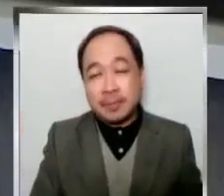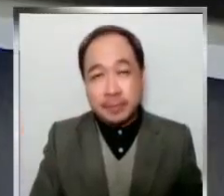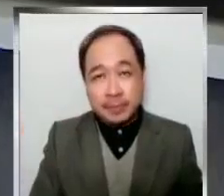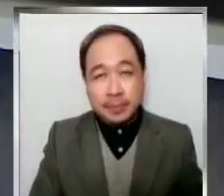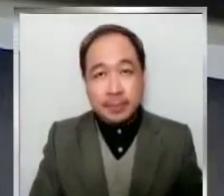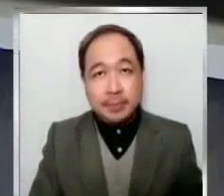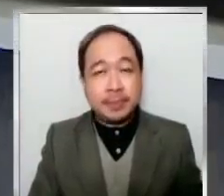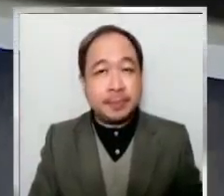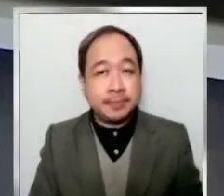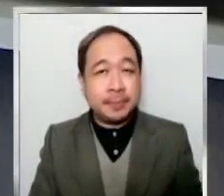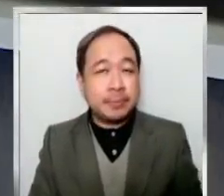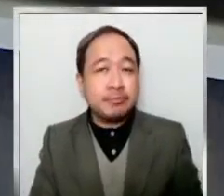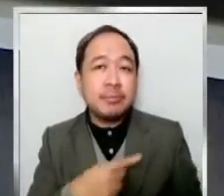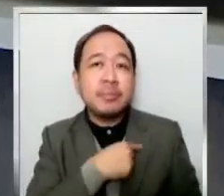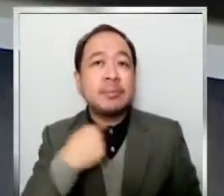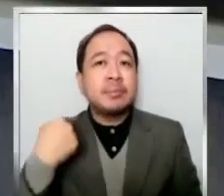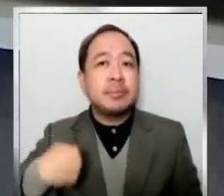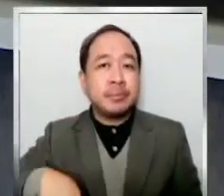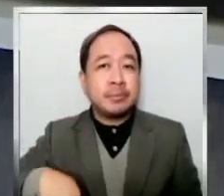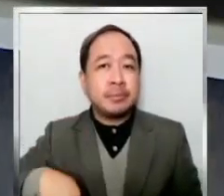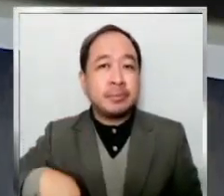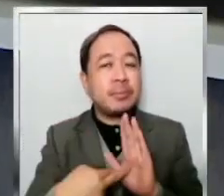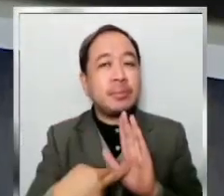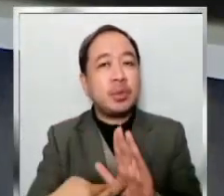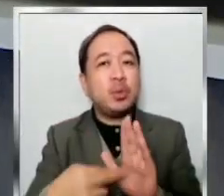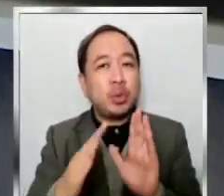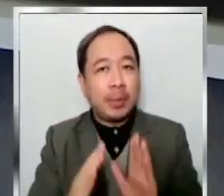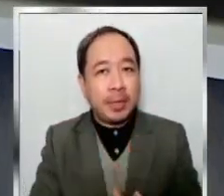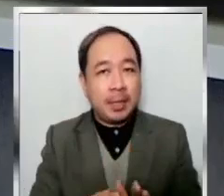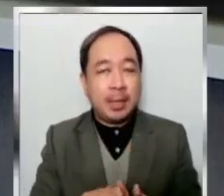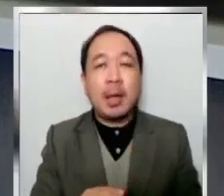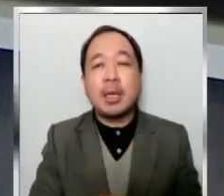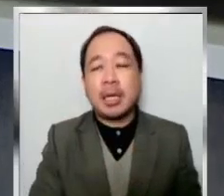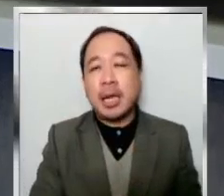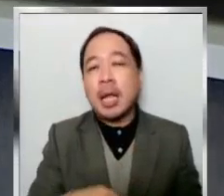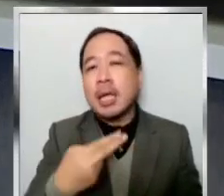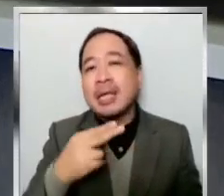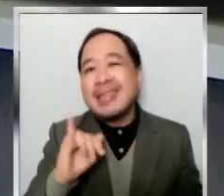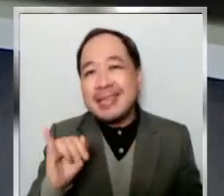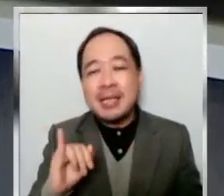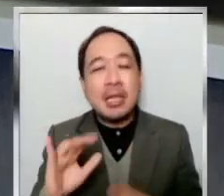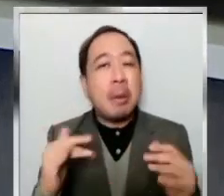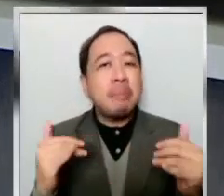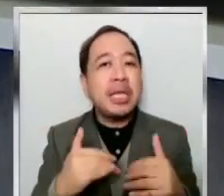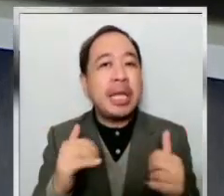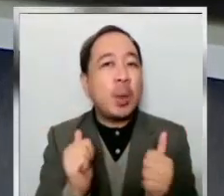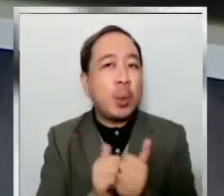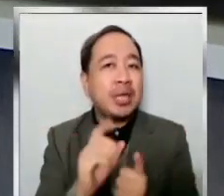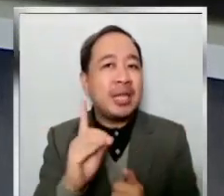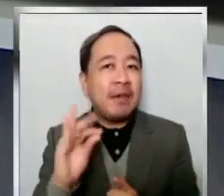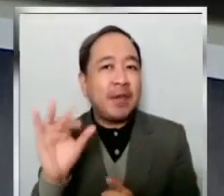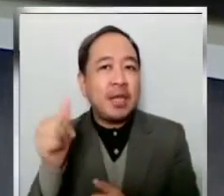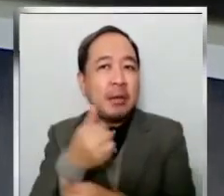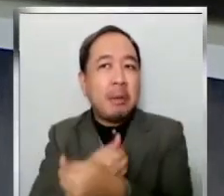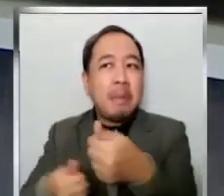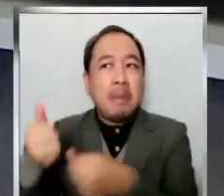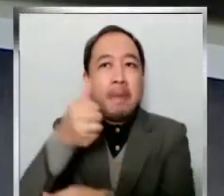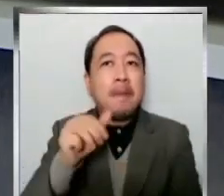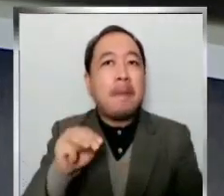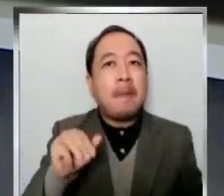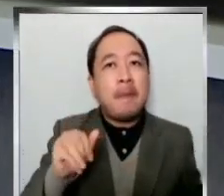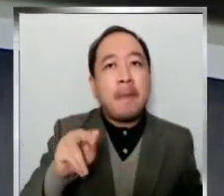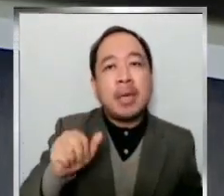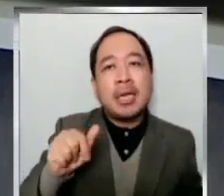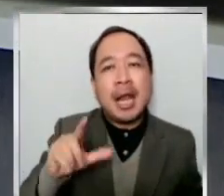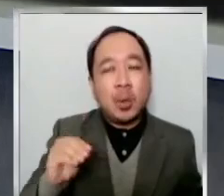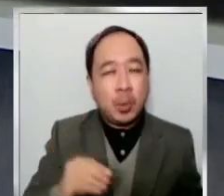Nakipagpulong si Chinese State Councilor at Foreign Minister Wang Yi kay Foreign Affairs Secretary Enrique Manalo. Sa gitna naman ng mga inihaing protesta